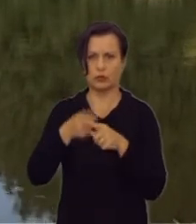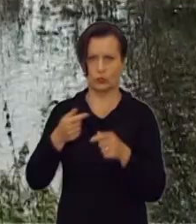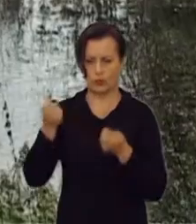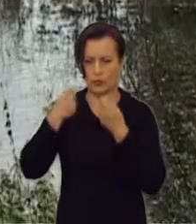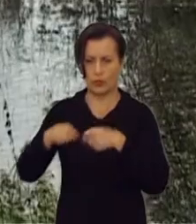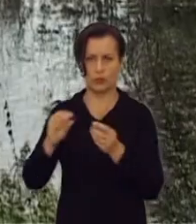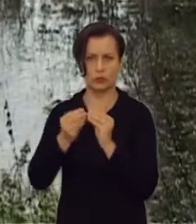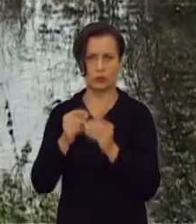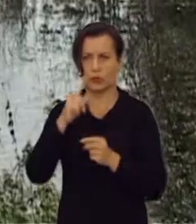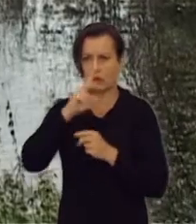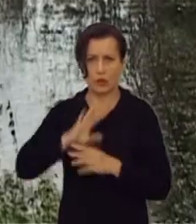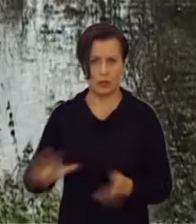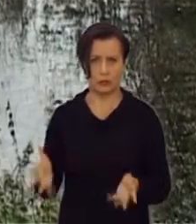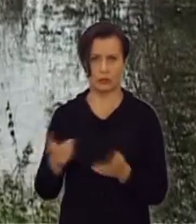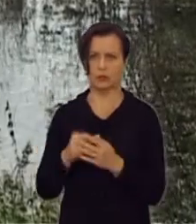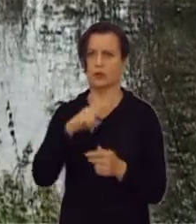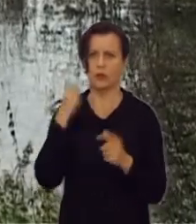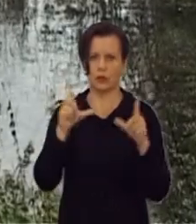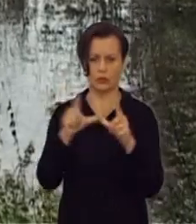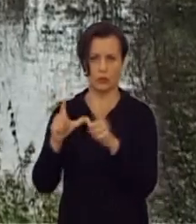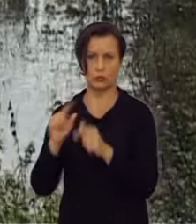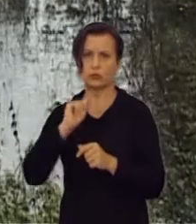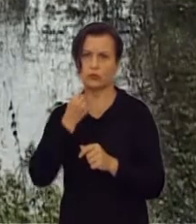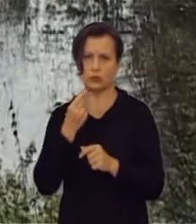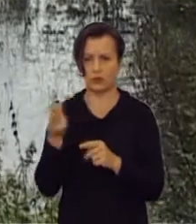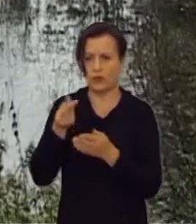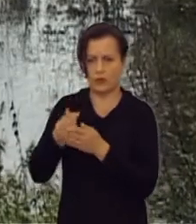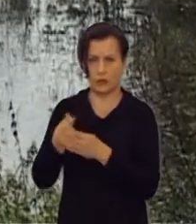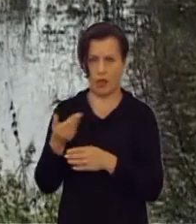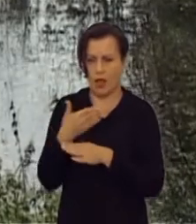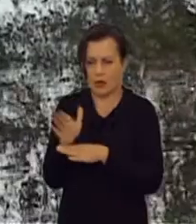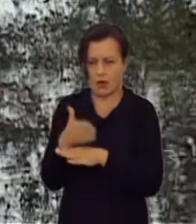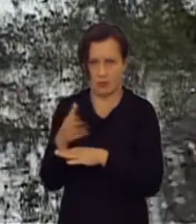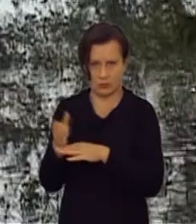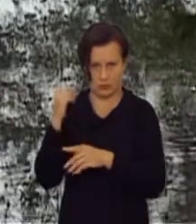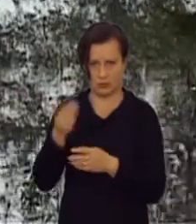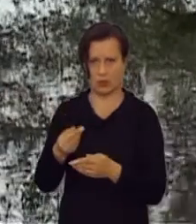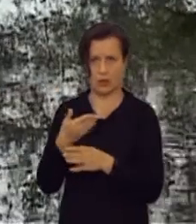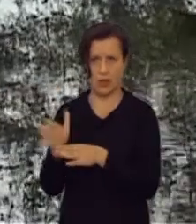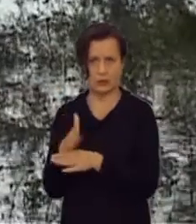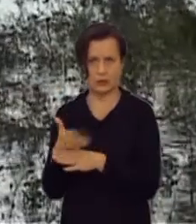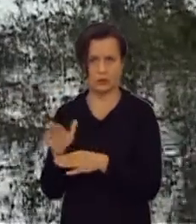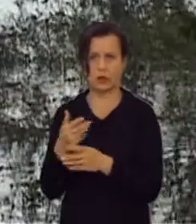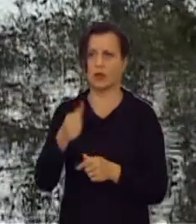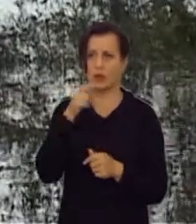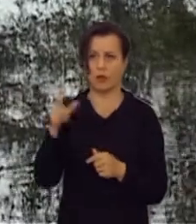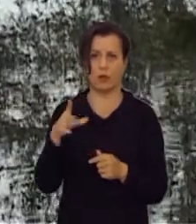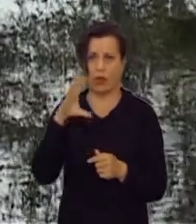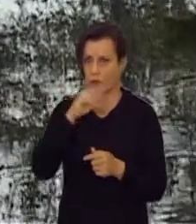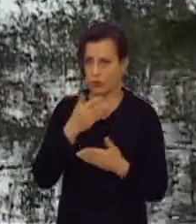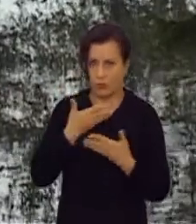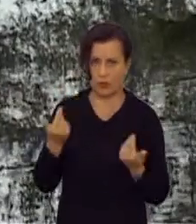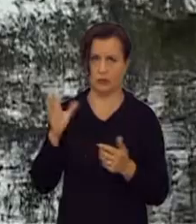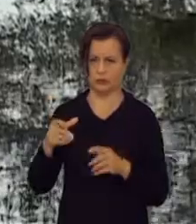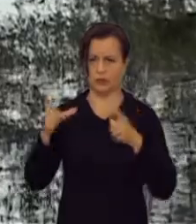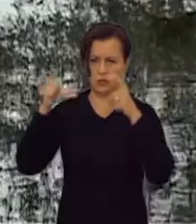pardavimo sutarčių. Daugeliu ūkininkų sudėtinga laiko atsiskaityti su finansiniais kreditoriais. Neįvykdžius šių įsipareigojimų ūkininkams